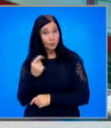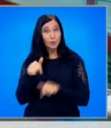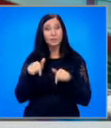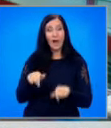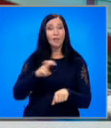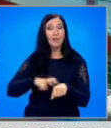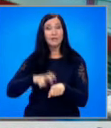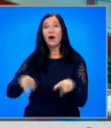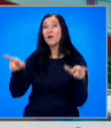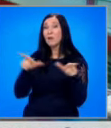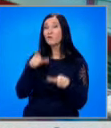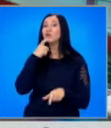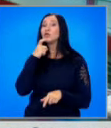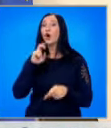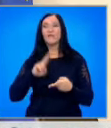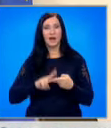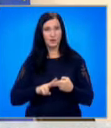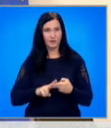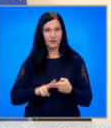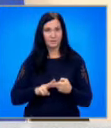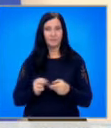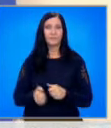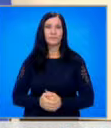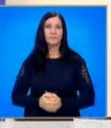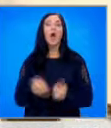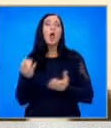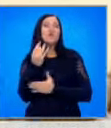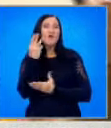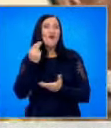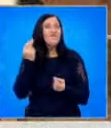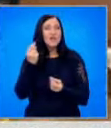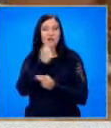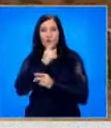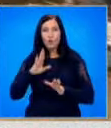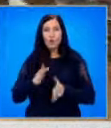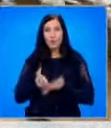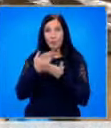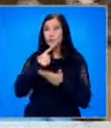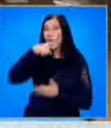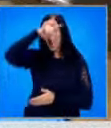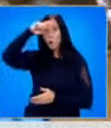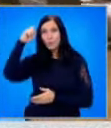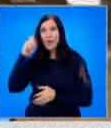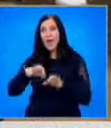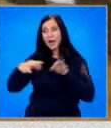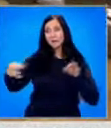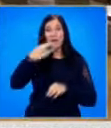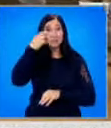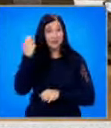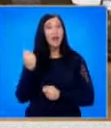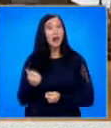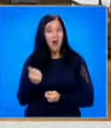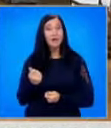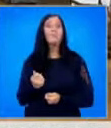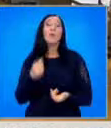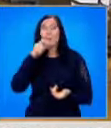сега от Десислава Маркова и Зоя Велинова. Новата финансова еднократна помощ за отопление в размер на 300 лева